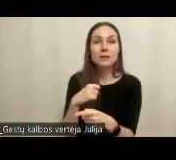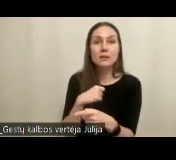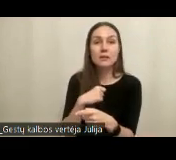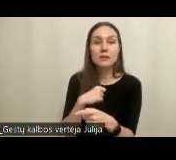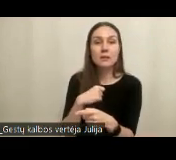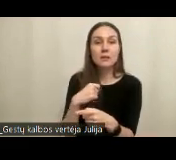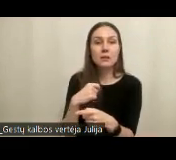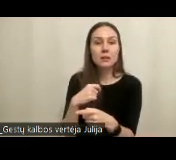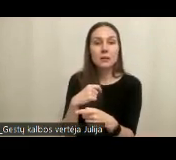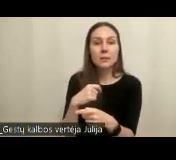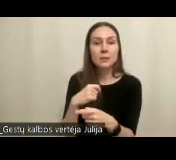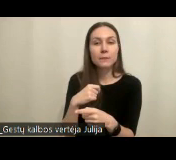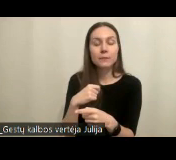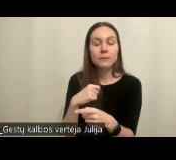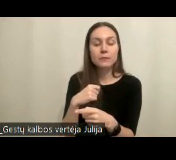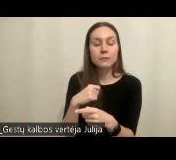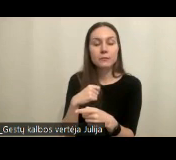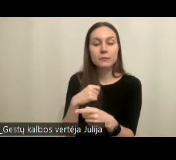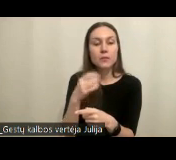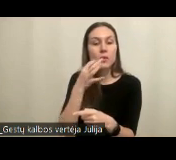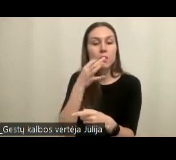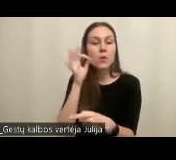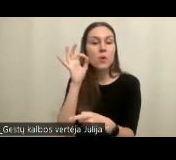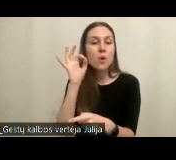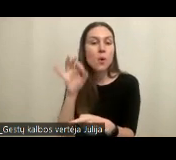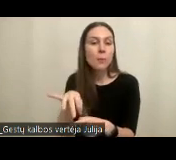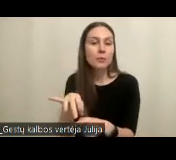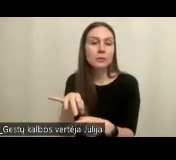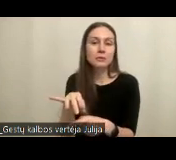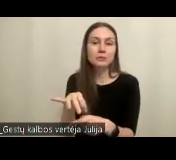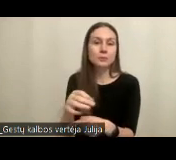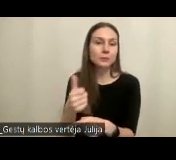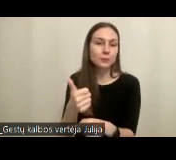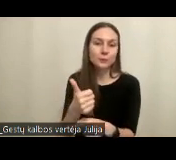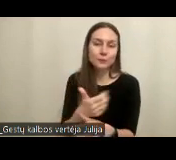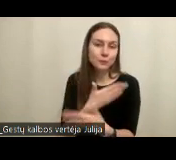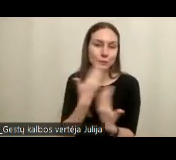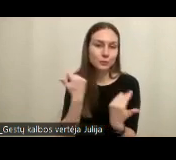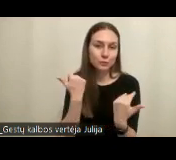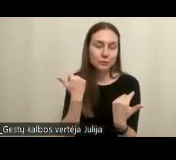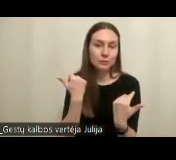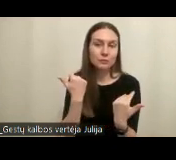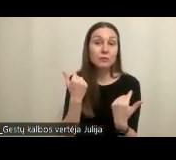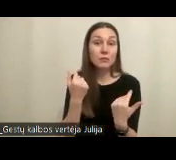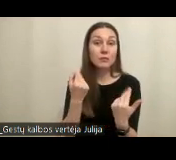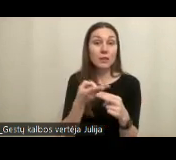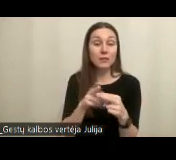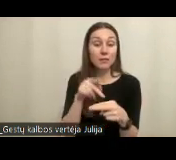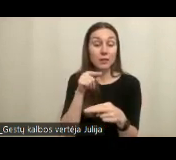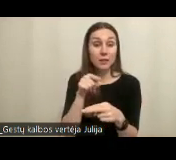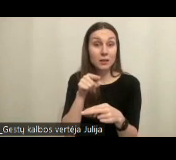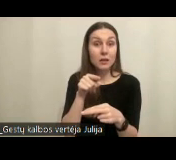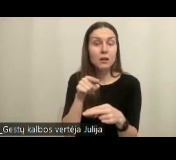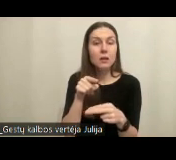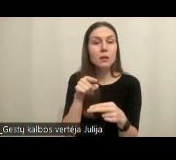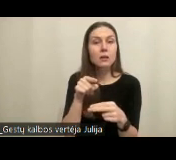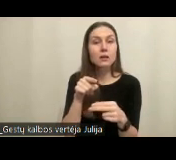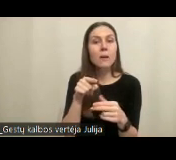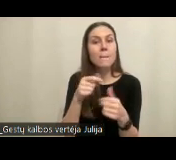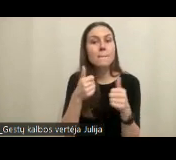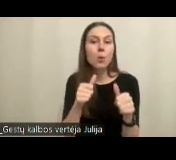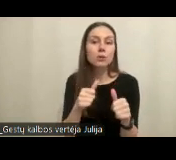galima sakyti, įgūdžiai nėra pakankamai brandus. Ir tokiu būdu mes pateikėme